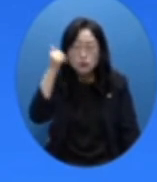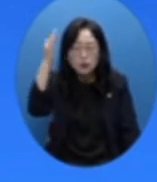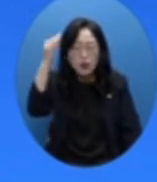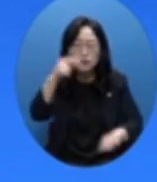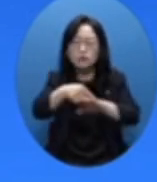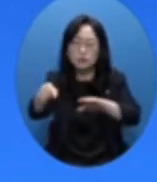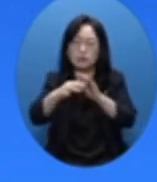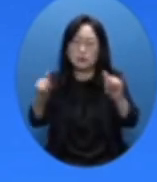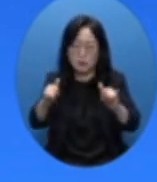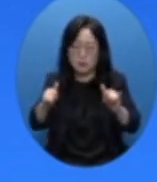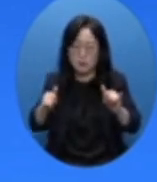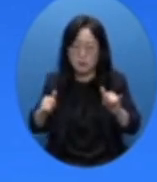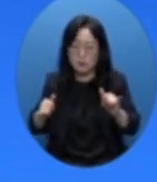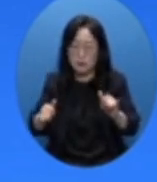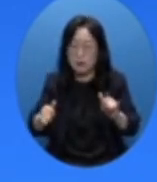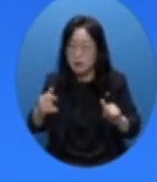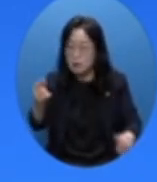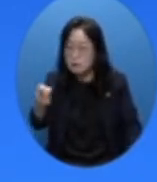예수님께서